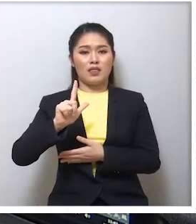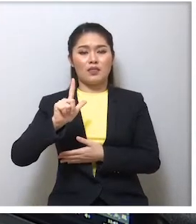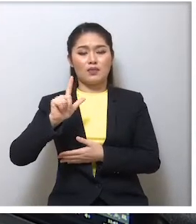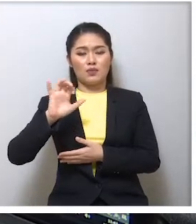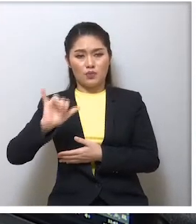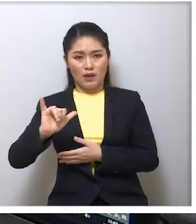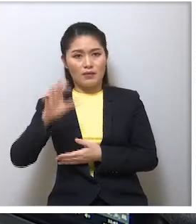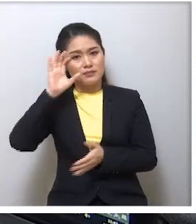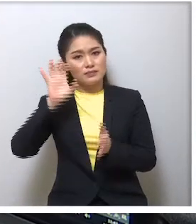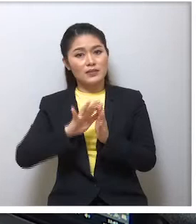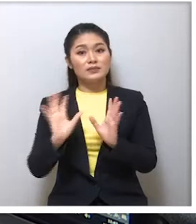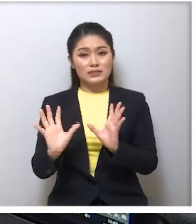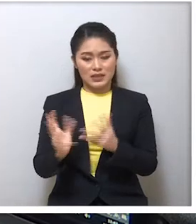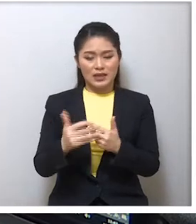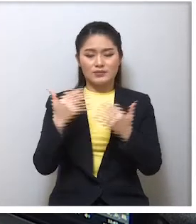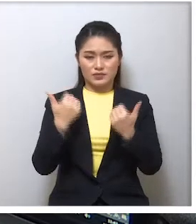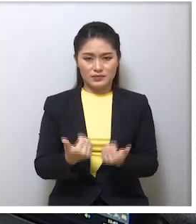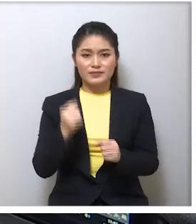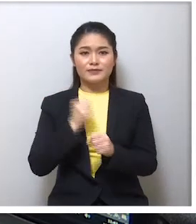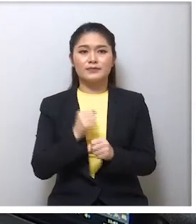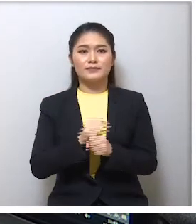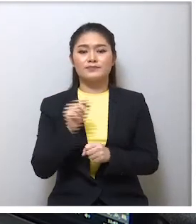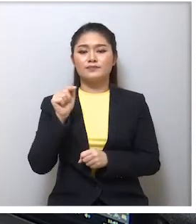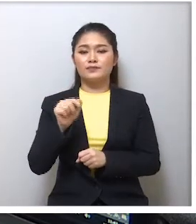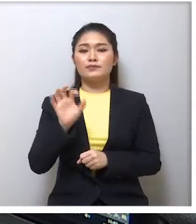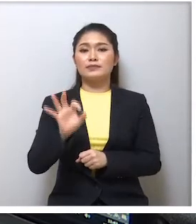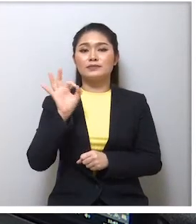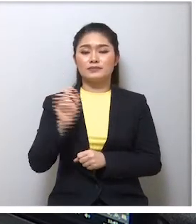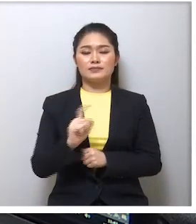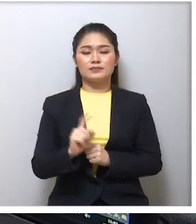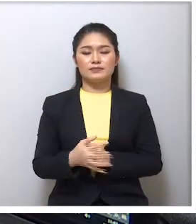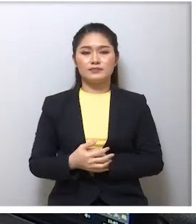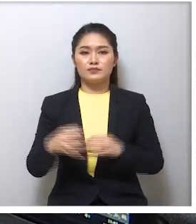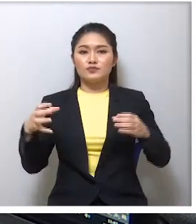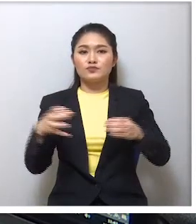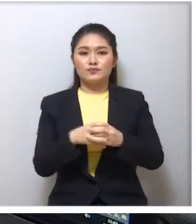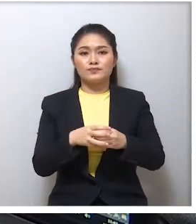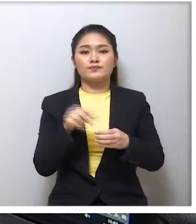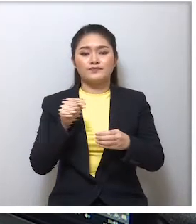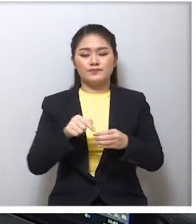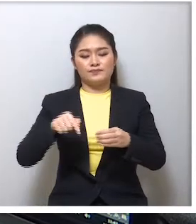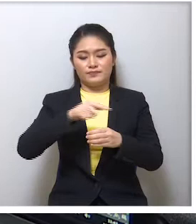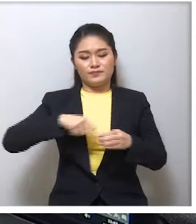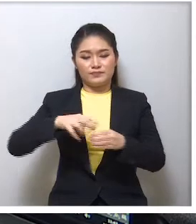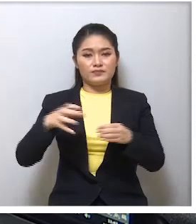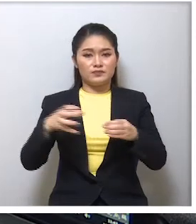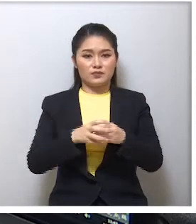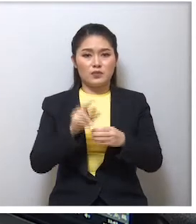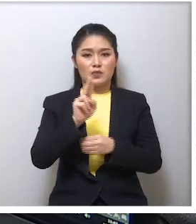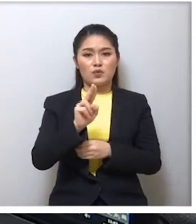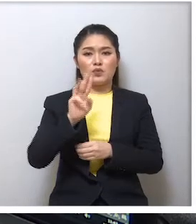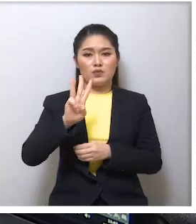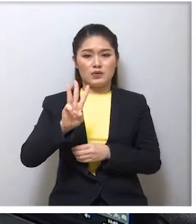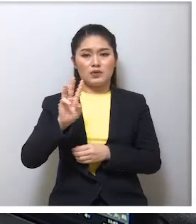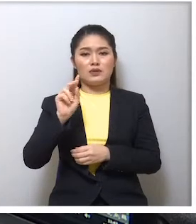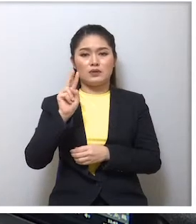นะครับเพราะนั้นให้เรากดที่กลุ่มนี้นะครับกดที่ UV W Map น